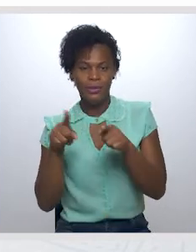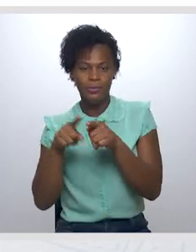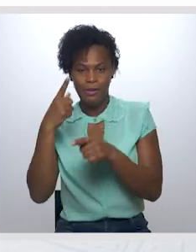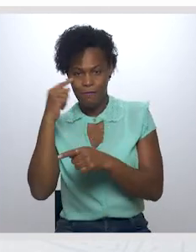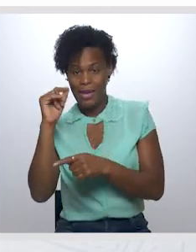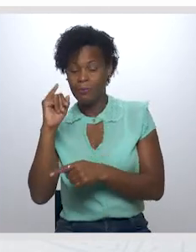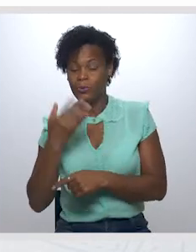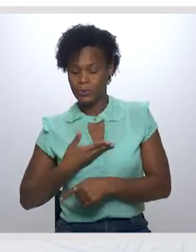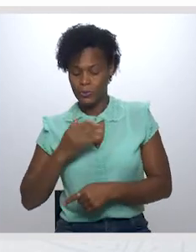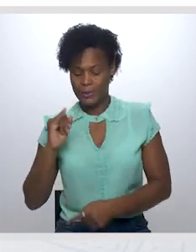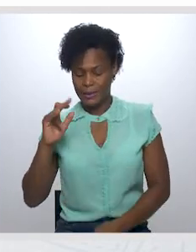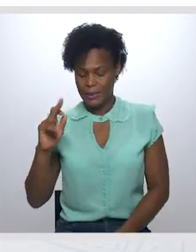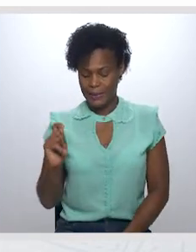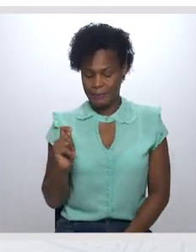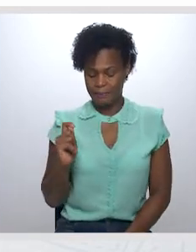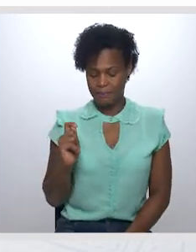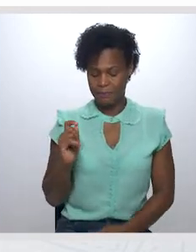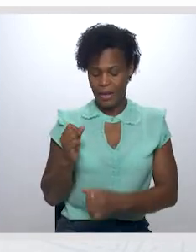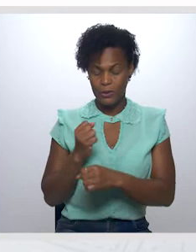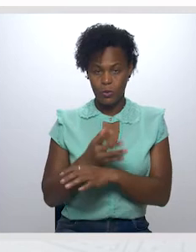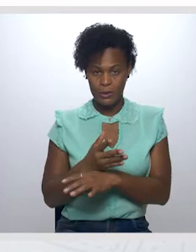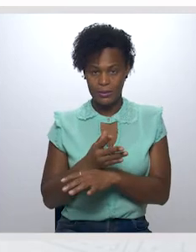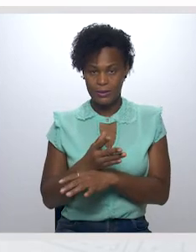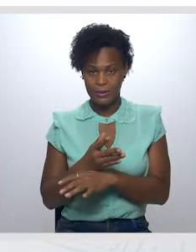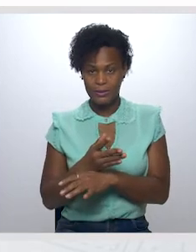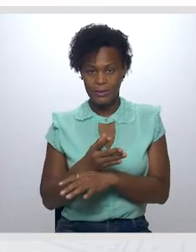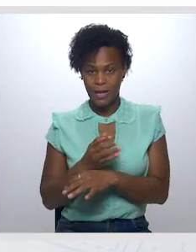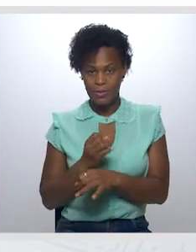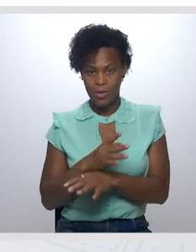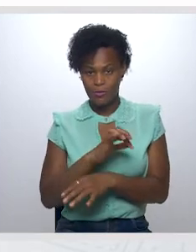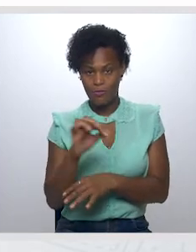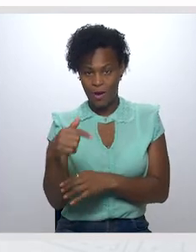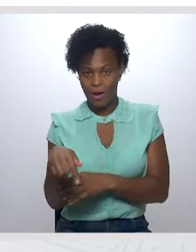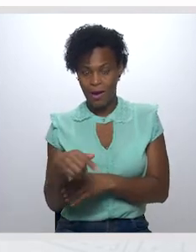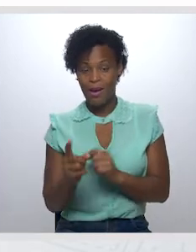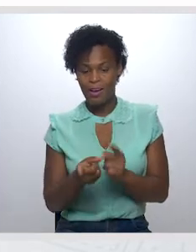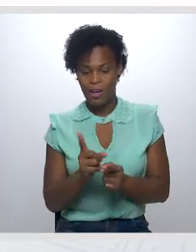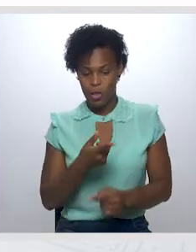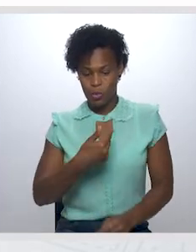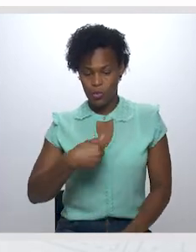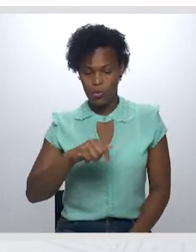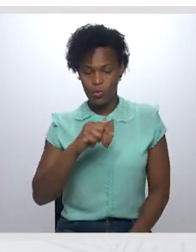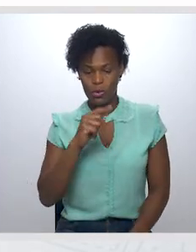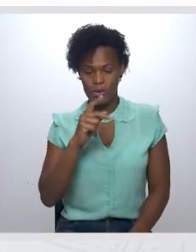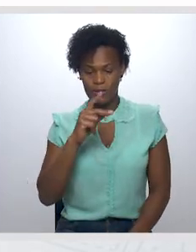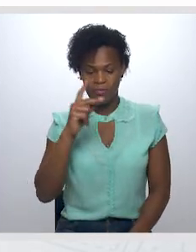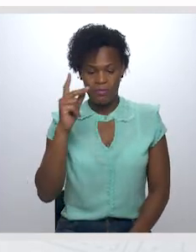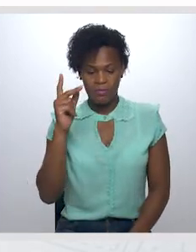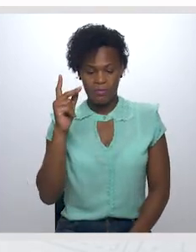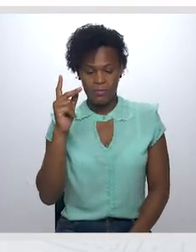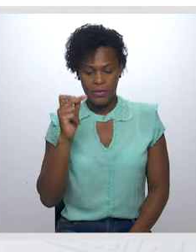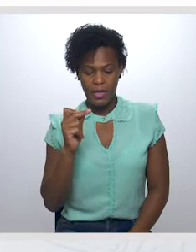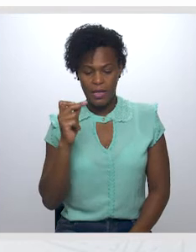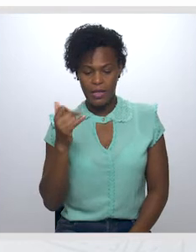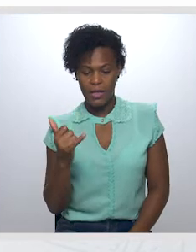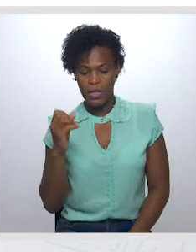c'est dire. Ensuite, vous avez que nous ayons. Et là,